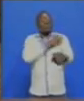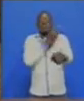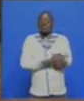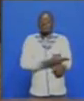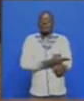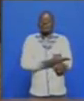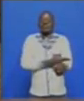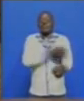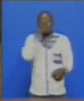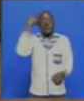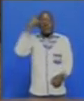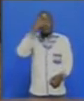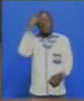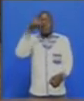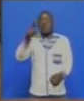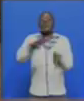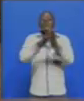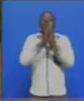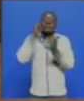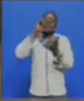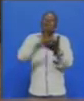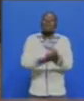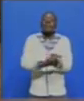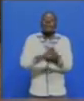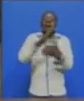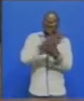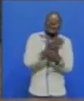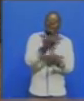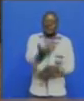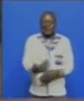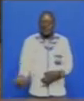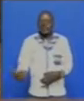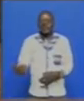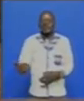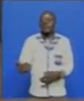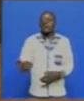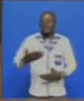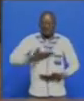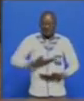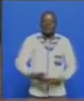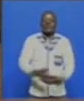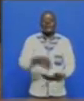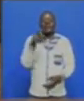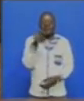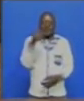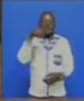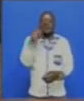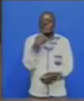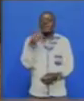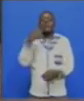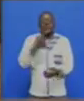pour, on a demandé à la femme, entre l'enfant que tu vas mettre au monde et toi, c'est la vie de qui que tu vas